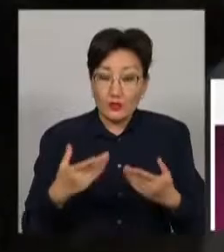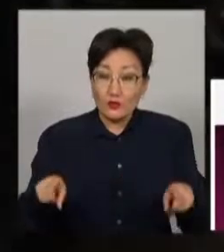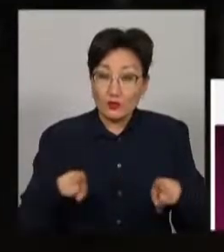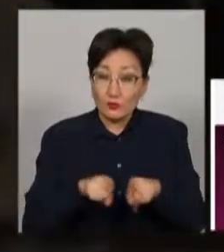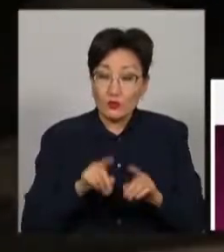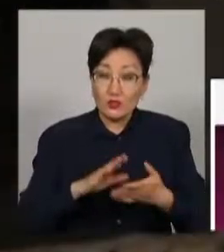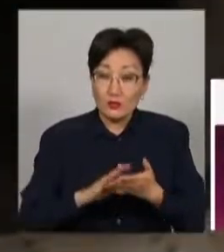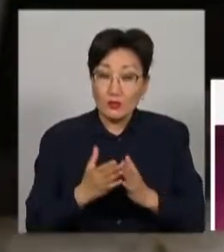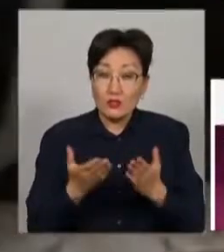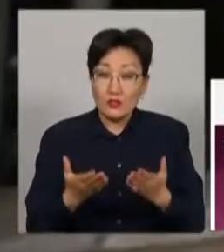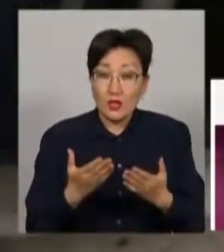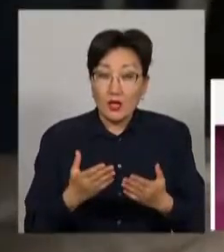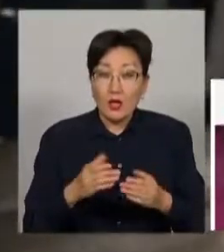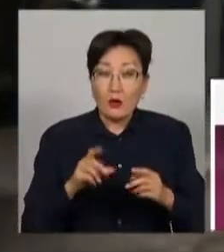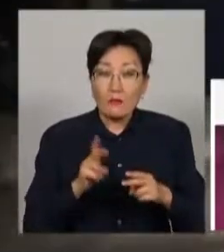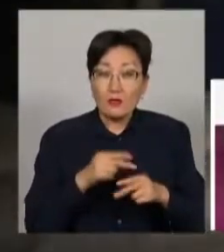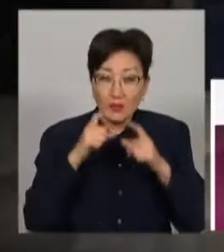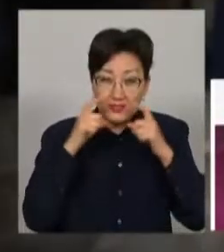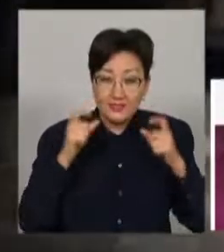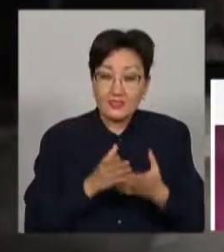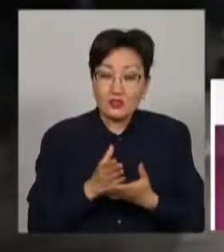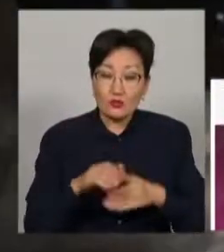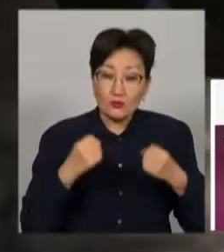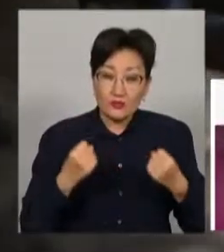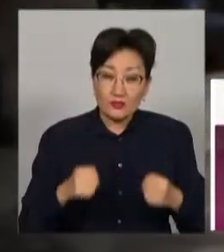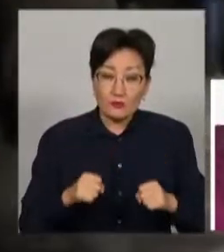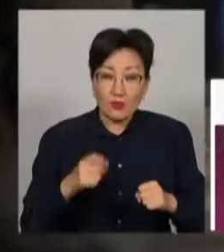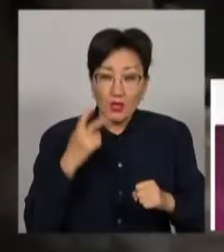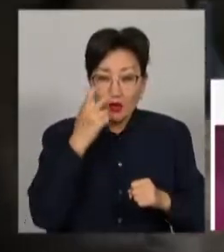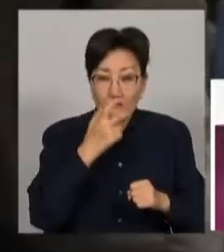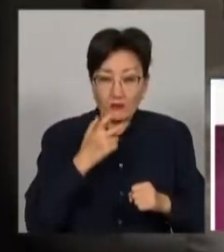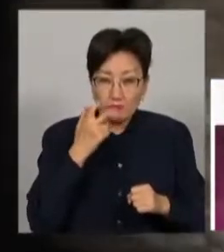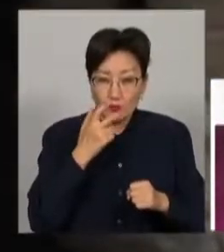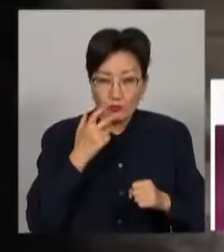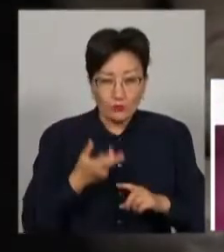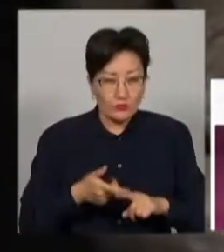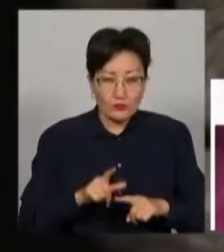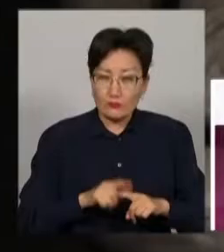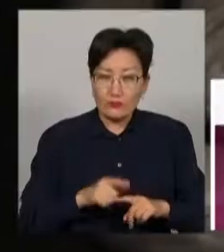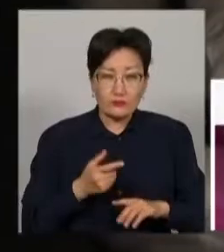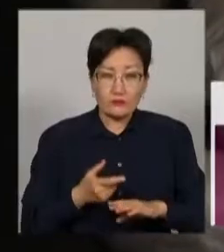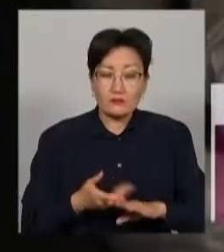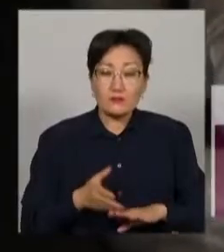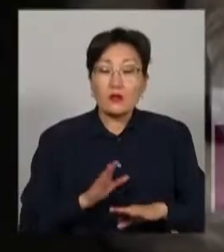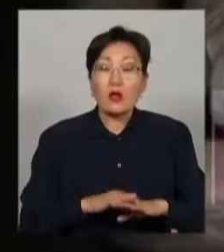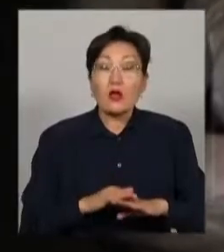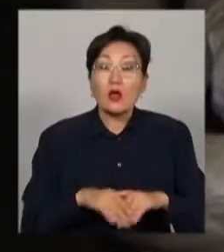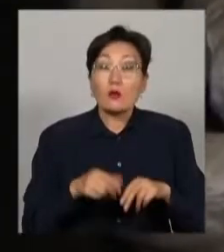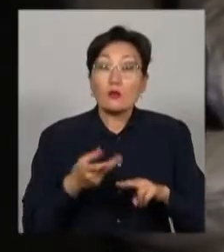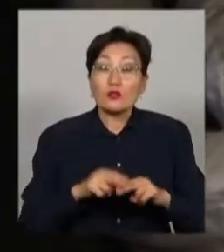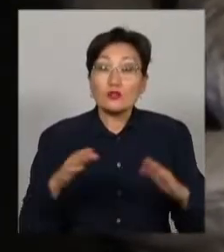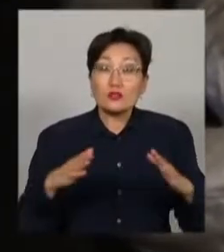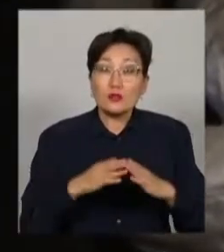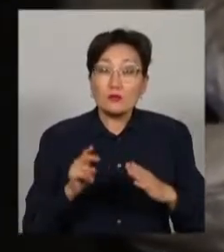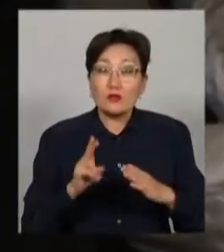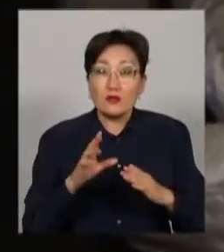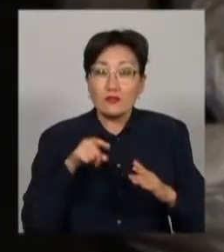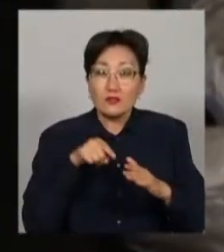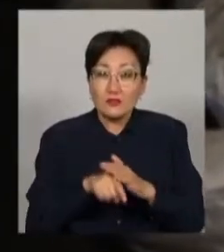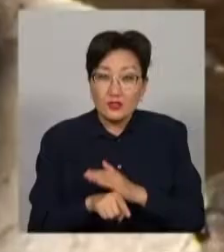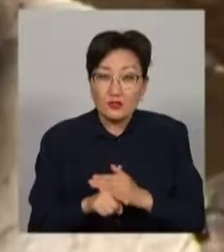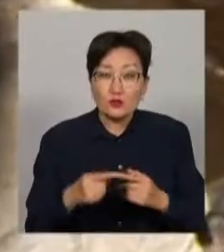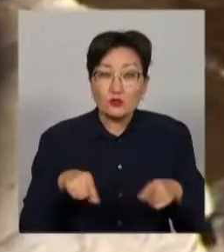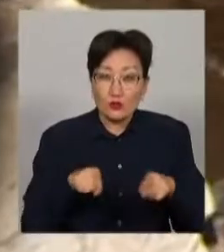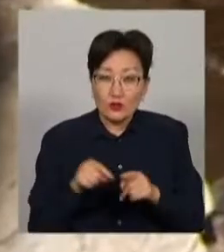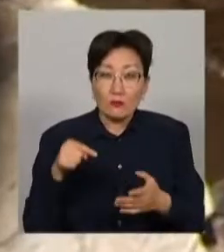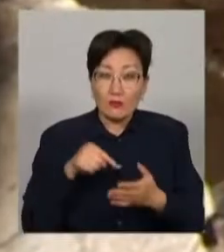осындай жағдайда мұнда маскасыз кіру мүмкін емес. Сасық иіс кәдімгідей қолқан қабады. Тұрғындар тіпті бұл иіс пәтерлерімізге дейін жетеді деп